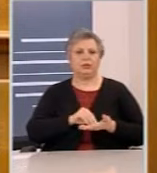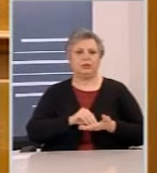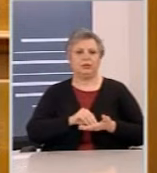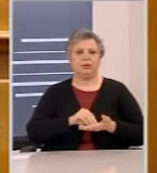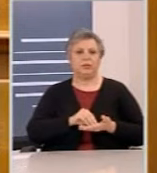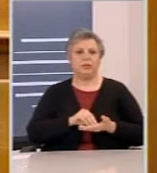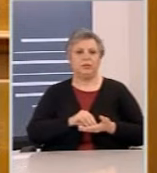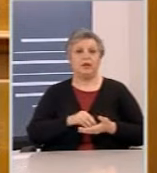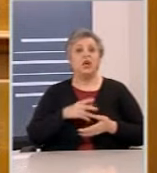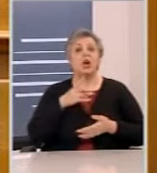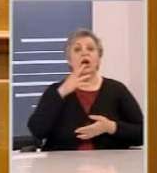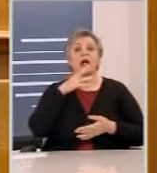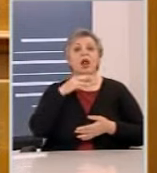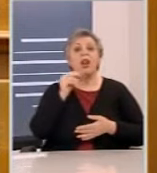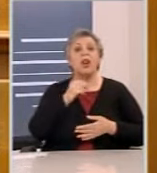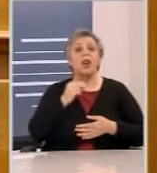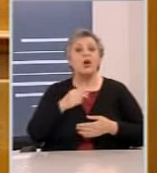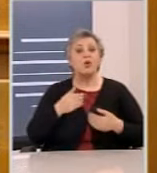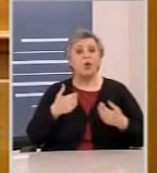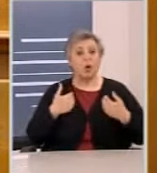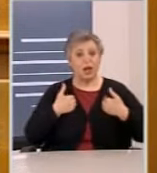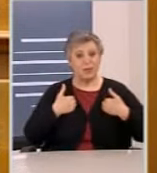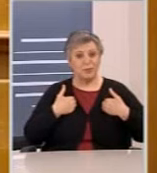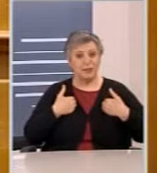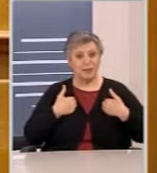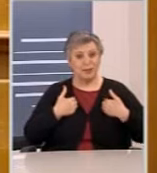Γιατί εμείς, αγαπητοί συνάδελφοι,